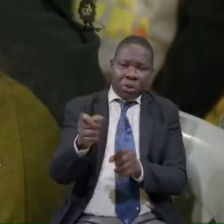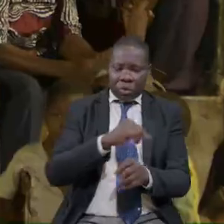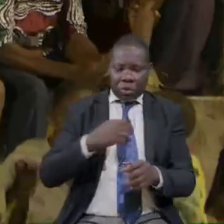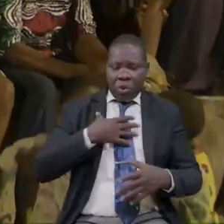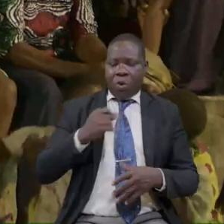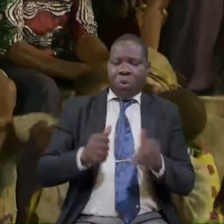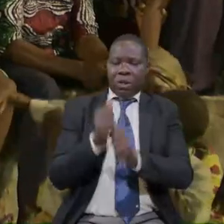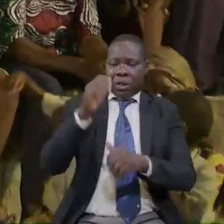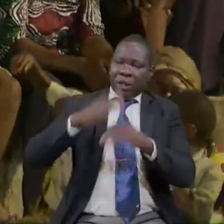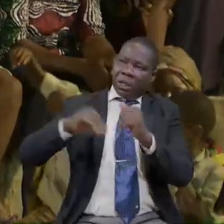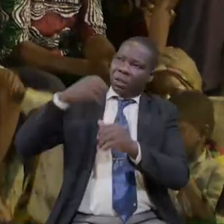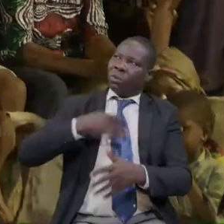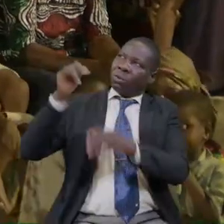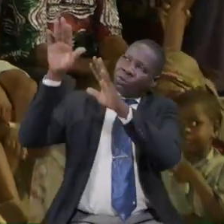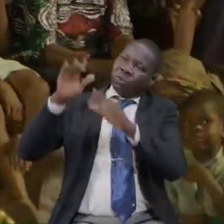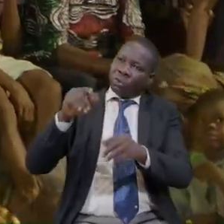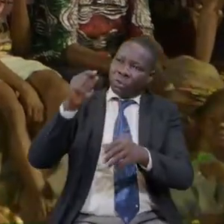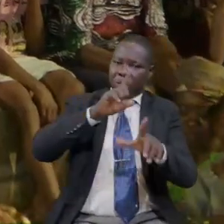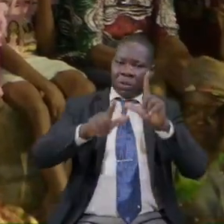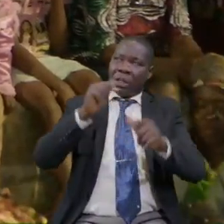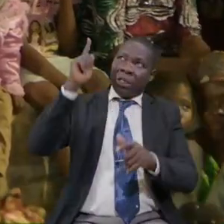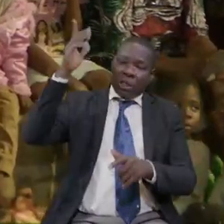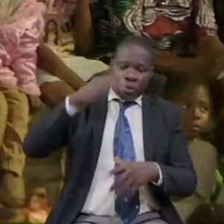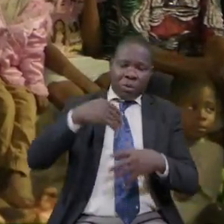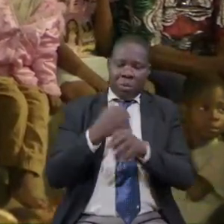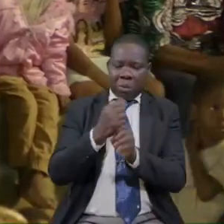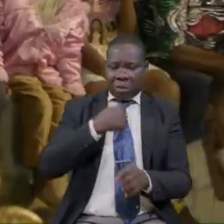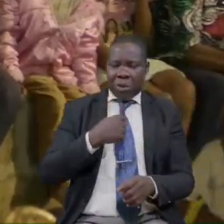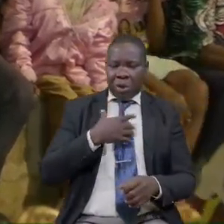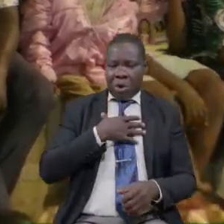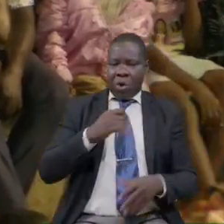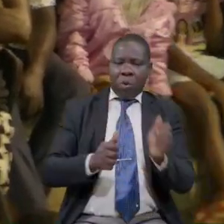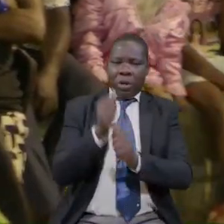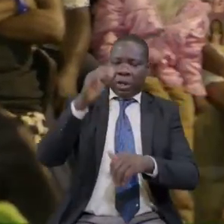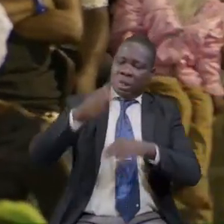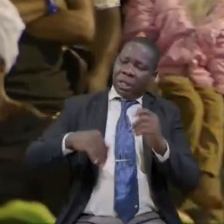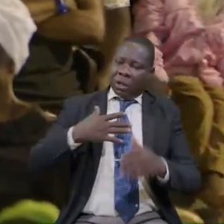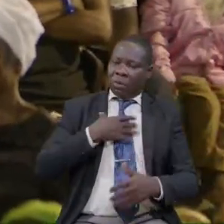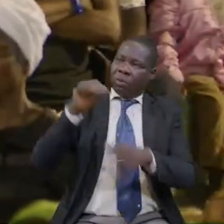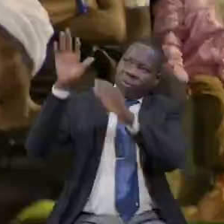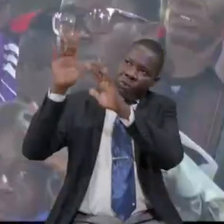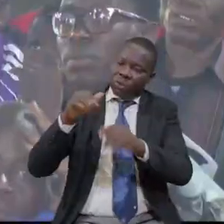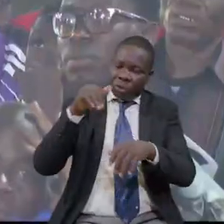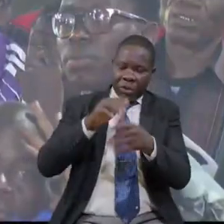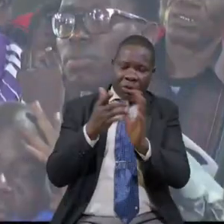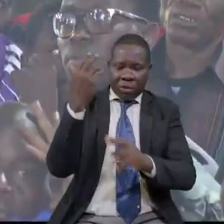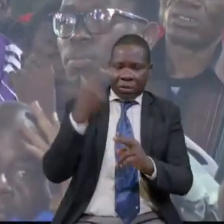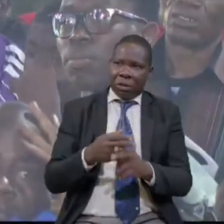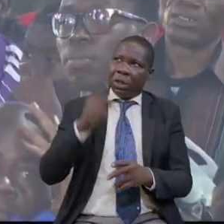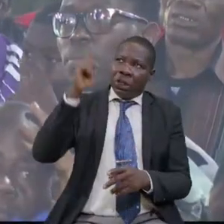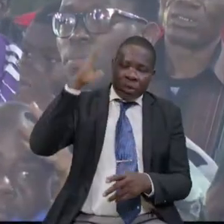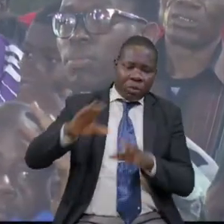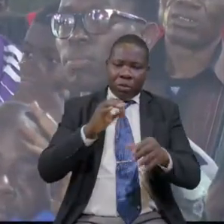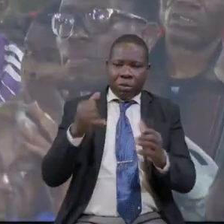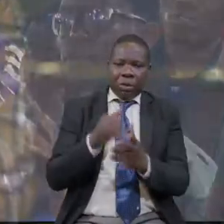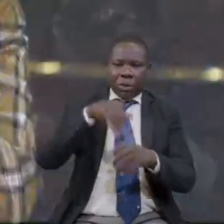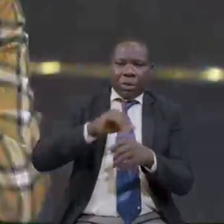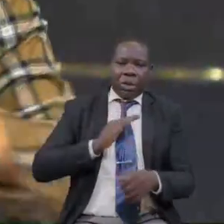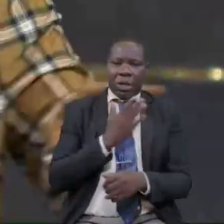la neige. Il me rendra plus blanc que la neige. Il le fera dans notre vie au nom de Jésus. Parce